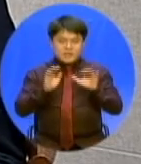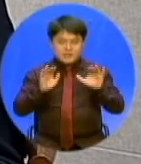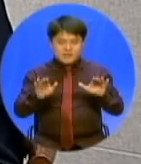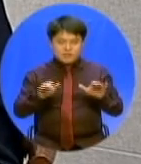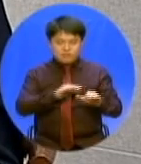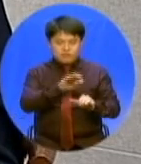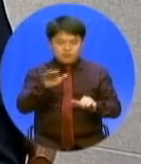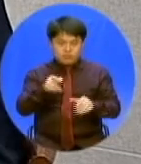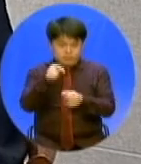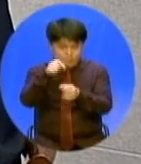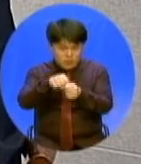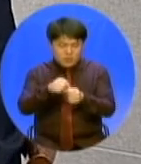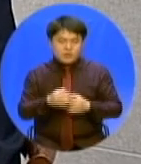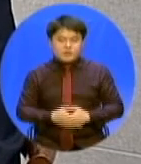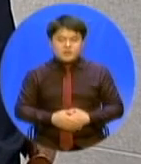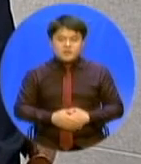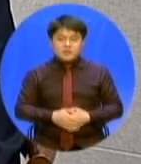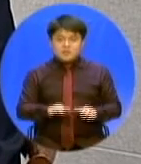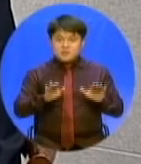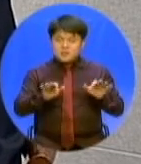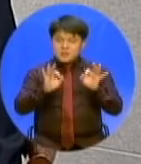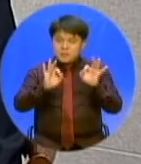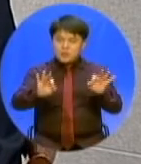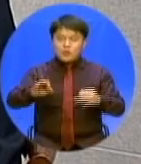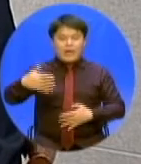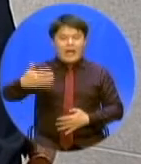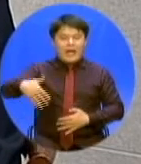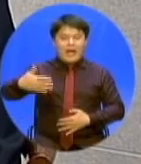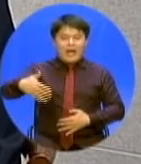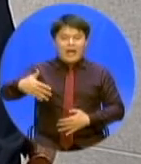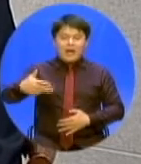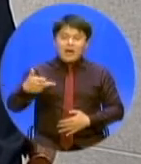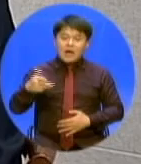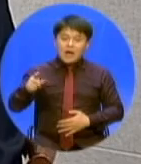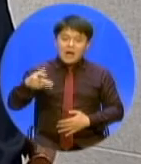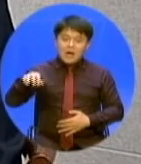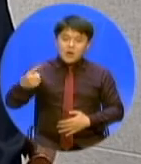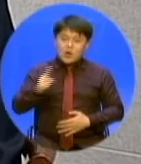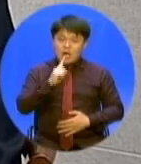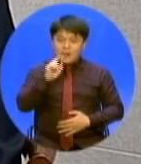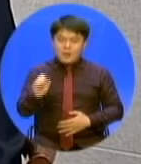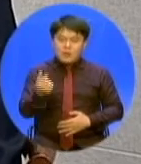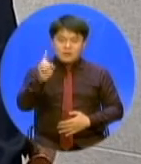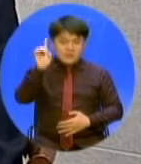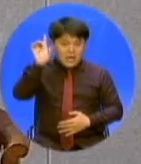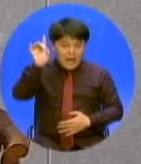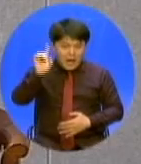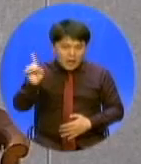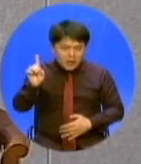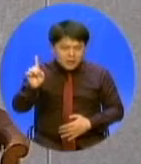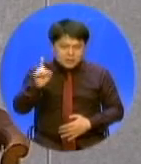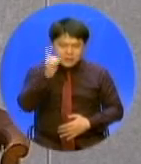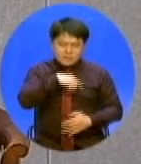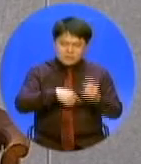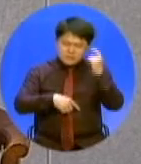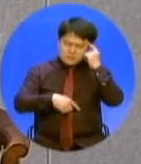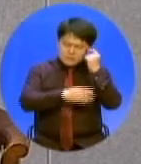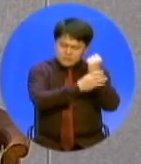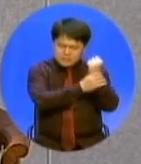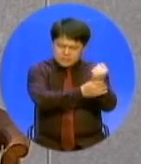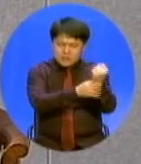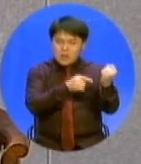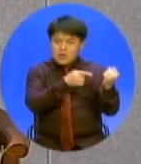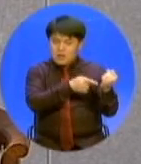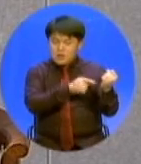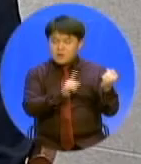저희 인연이었습니다. 그렇지만 아직도 카지노라는 말 하나 때문에 가지고 있는 부정적 어떤